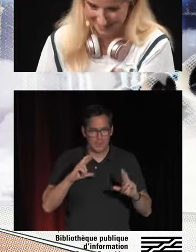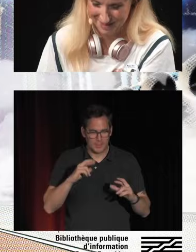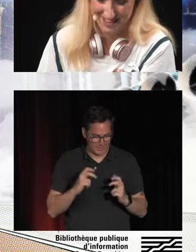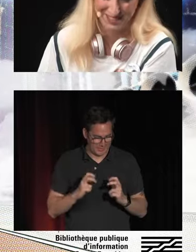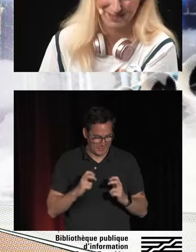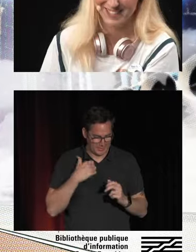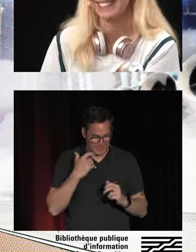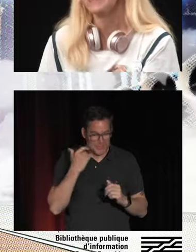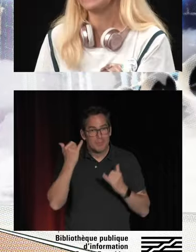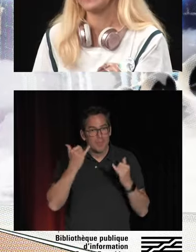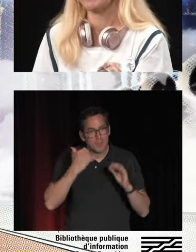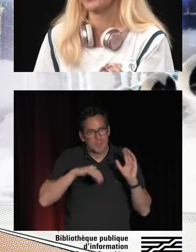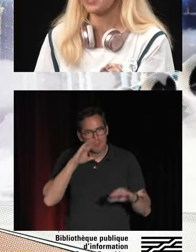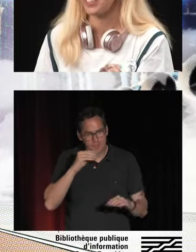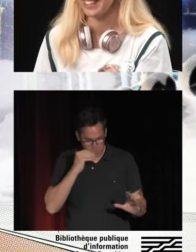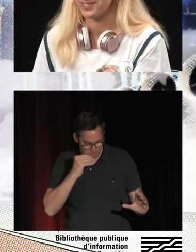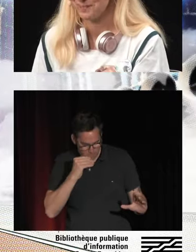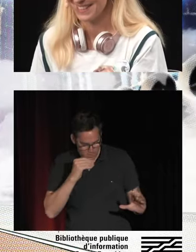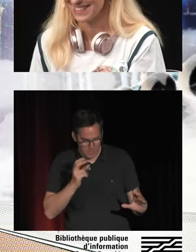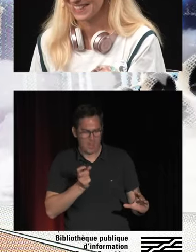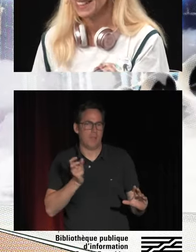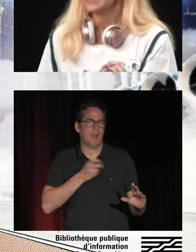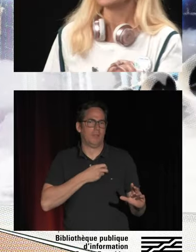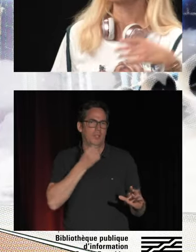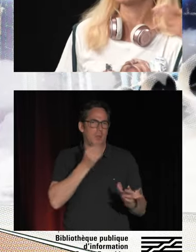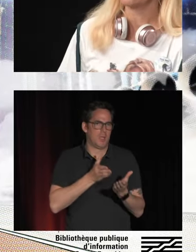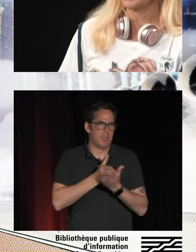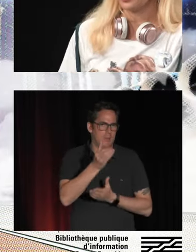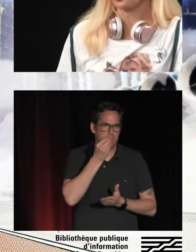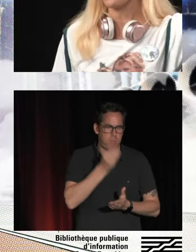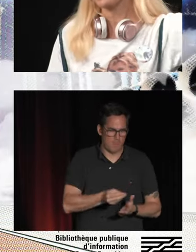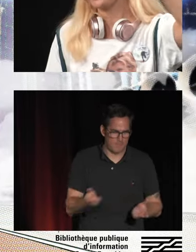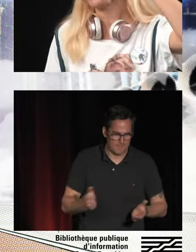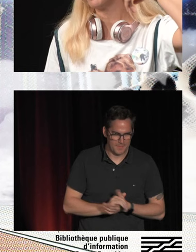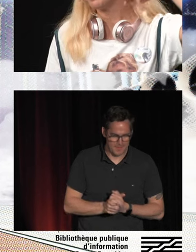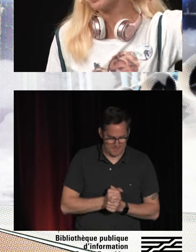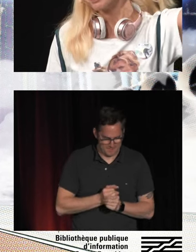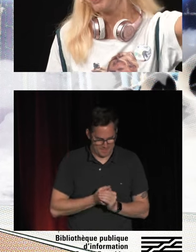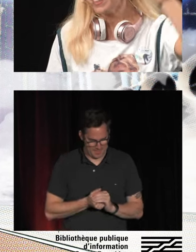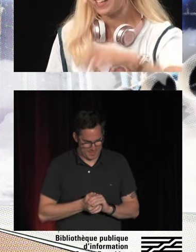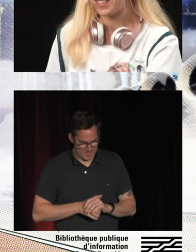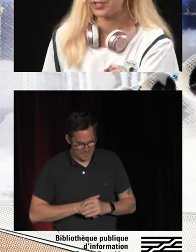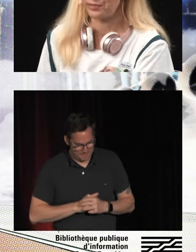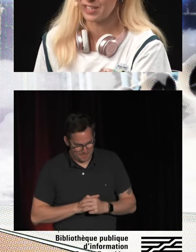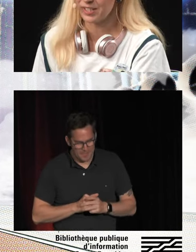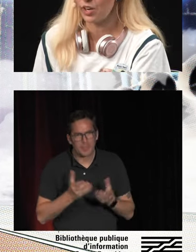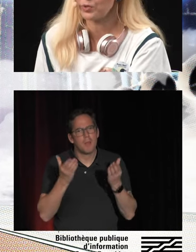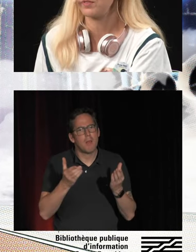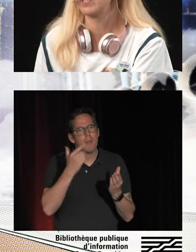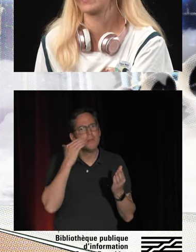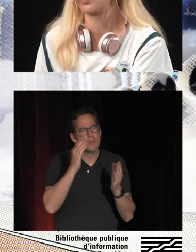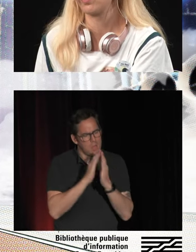fou. Se passer. Non, c'est bon, on a fini la tempête et nous allons maintenant donc dans l'album. Tintin se